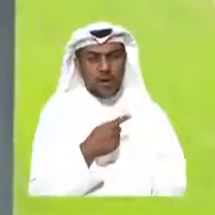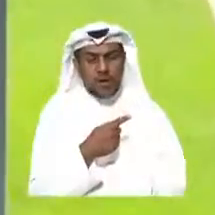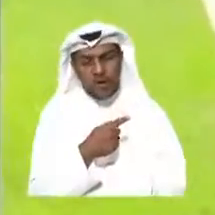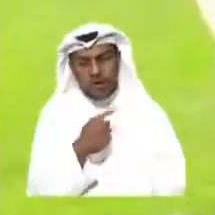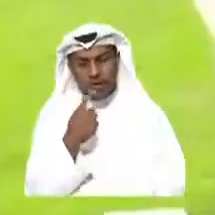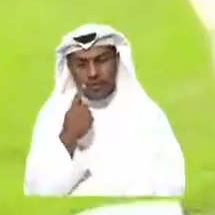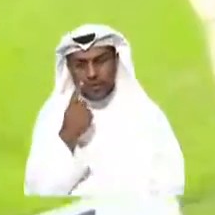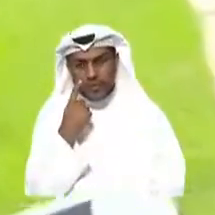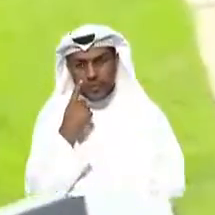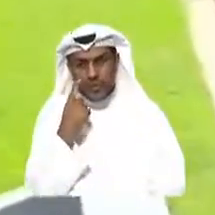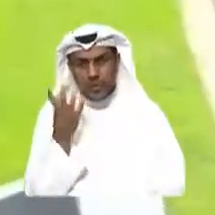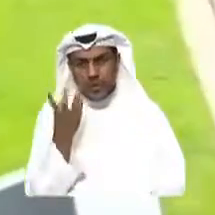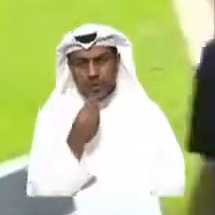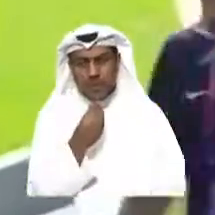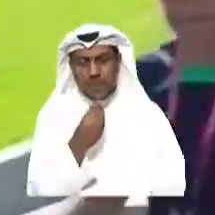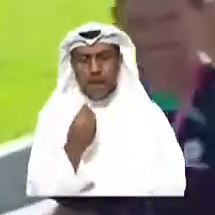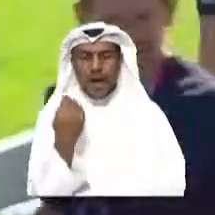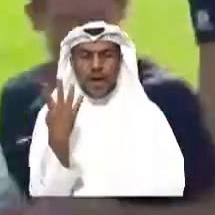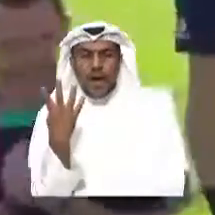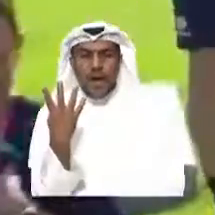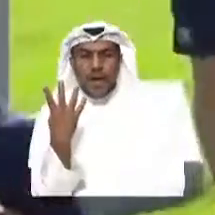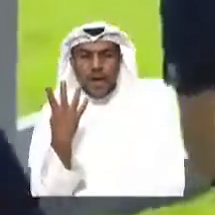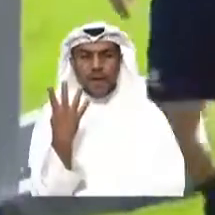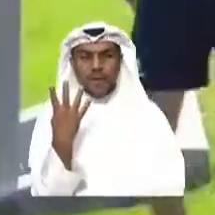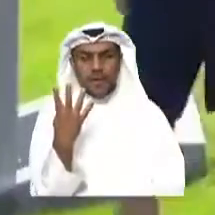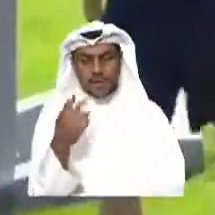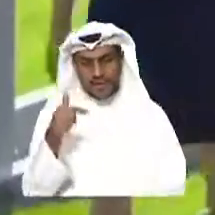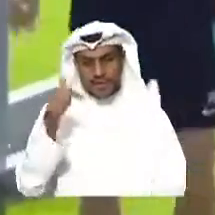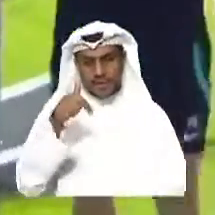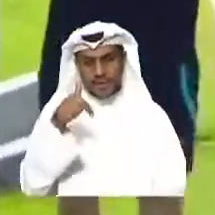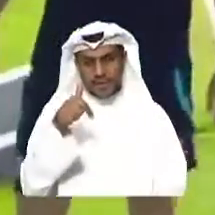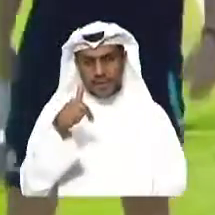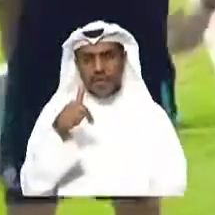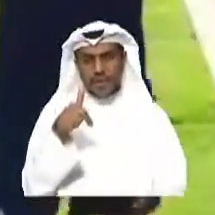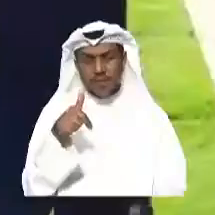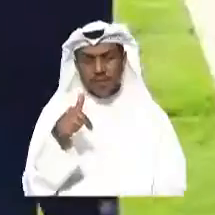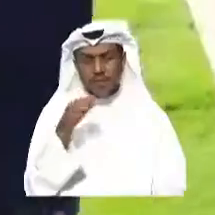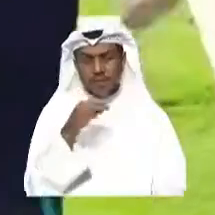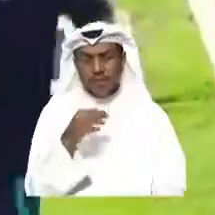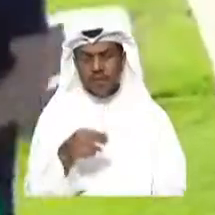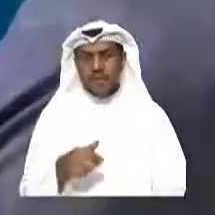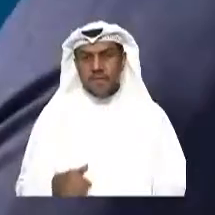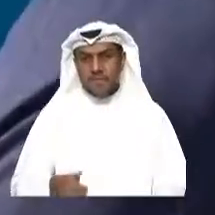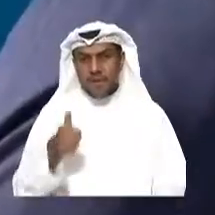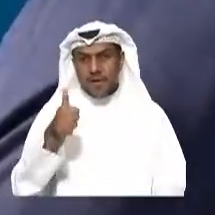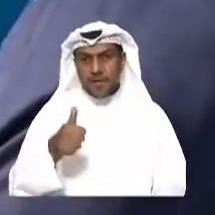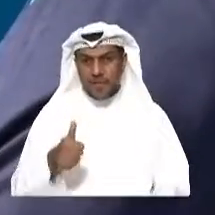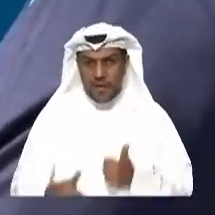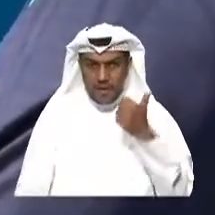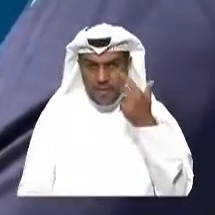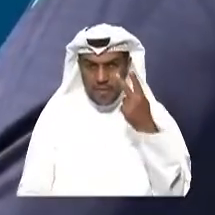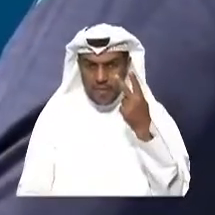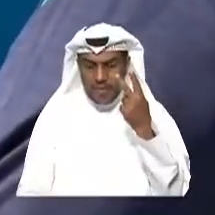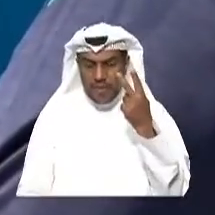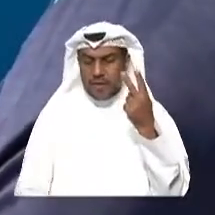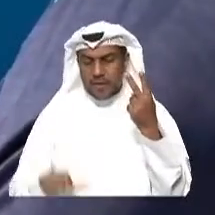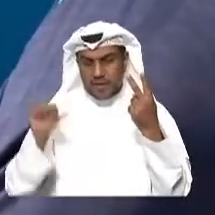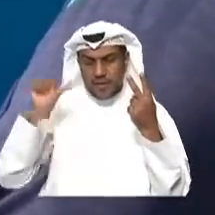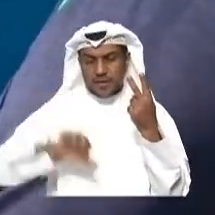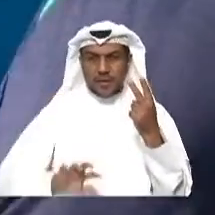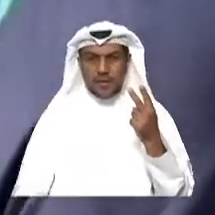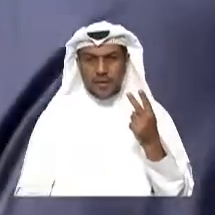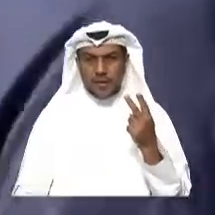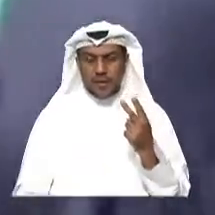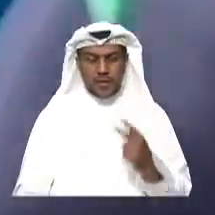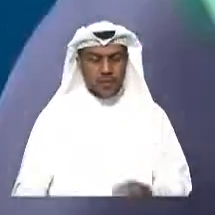وصيفا في المجموعه الرابعه برصيد 6 نقاط من فوزين وخساره ففاز على تونس والدنمارك